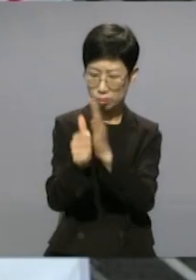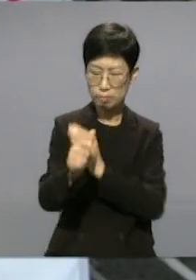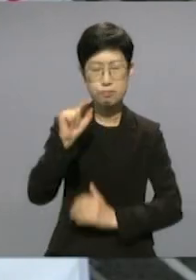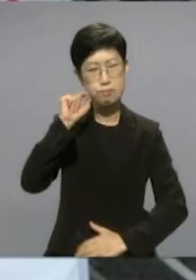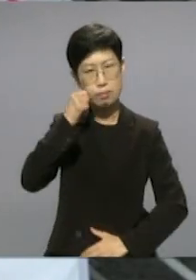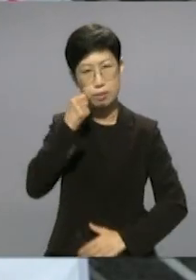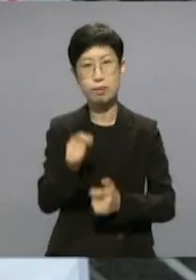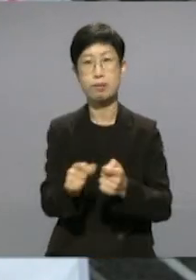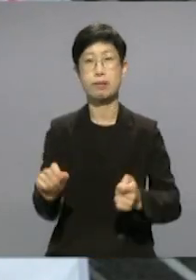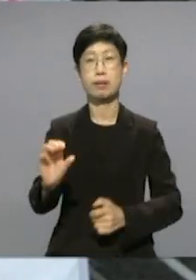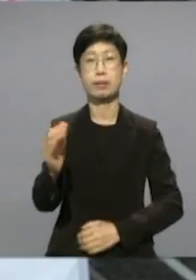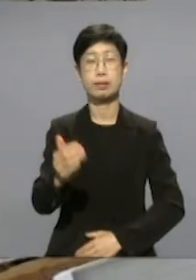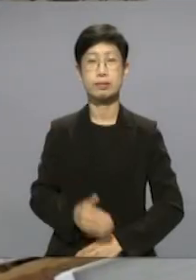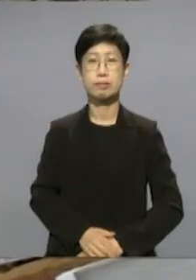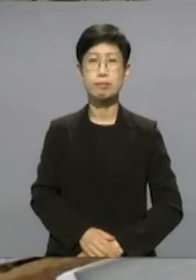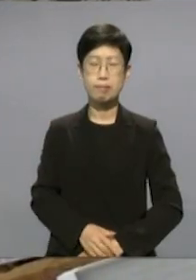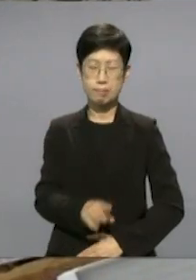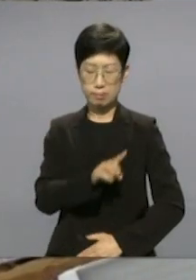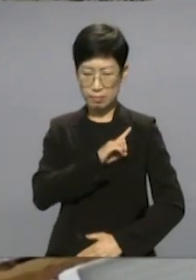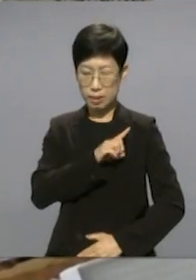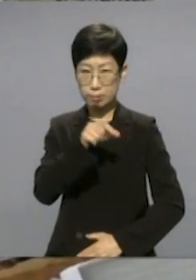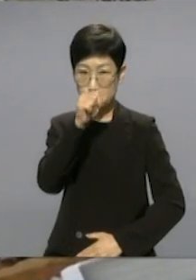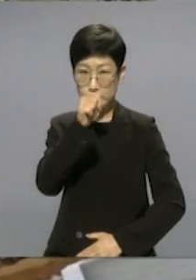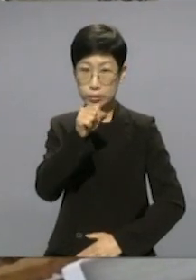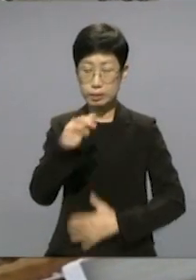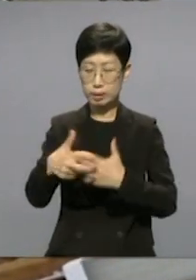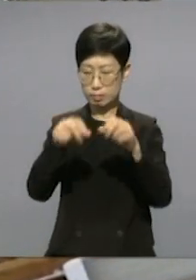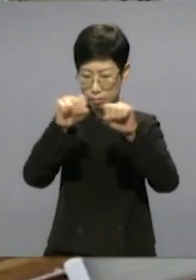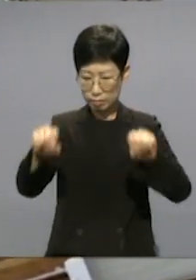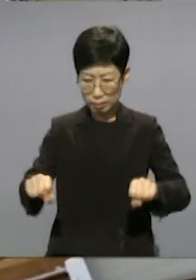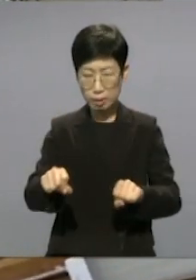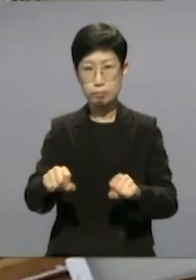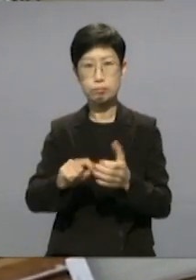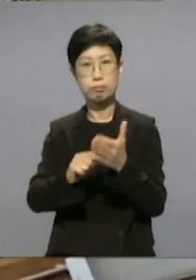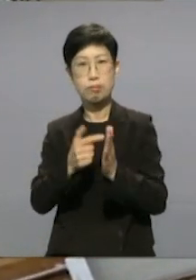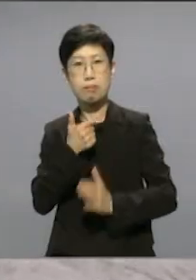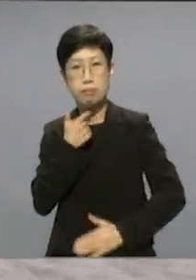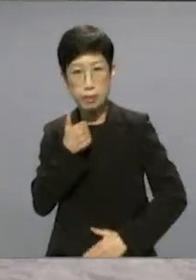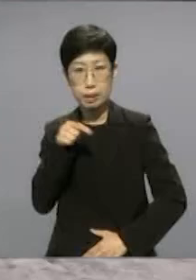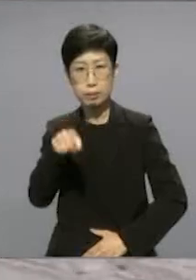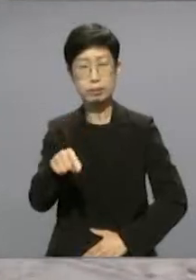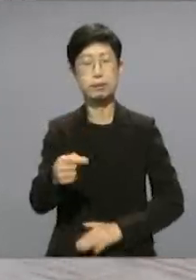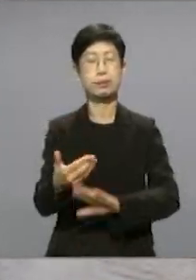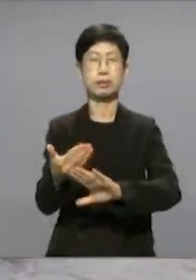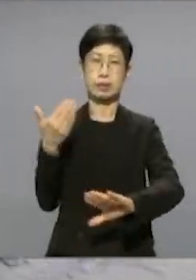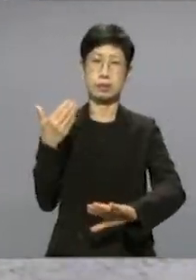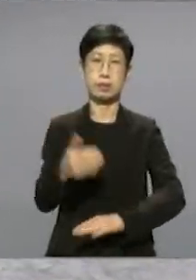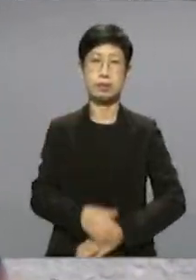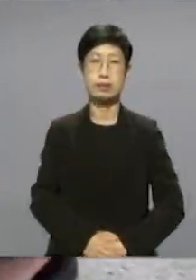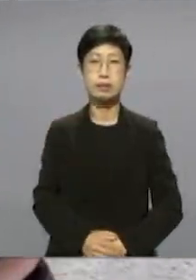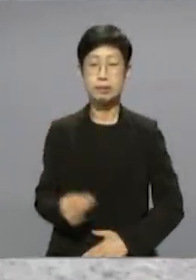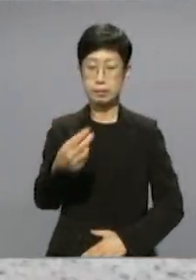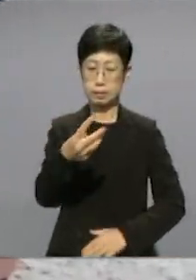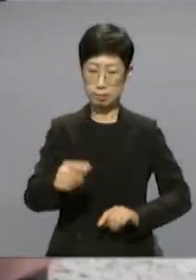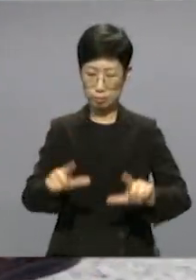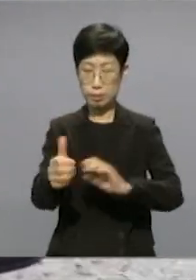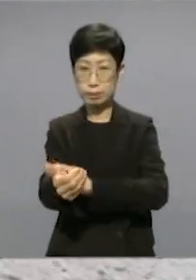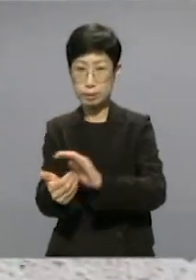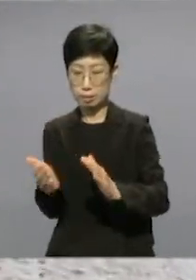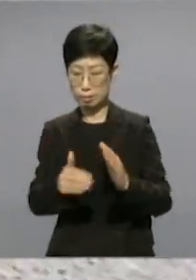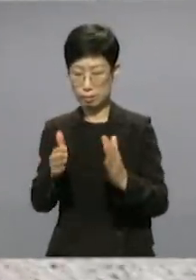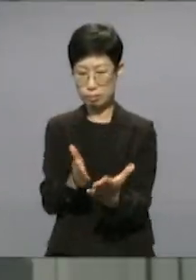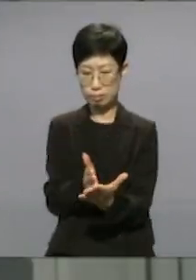오래 한때 중동에서 최고의 의료 시스템을 자랑했던 것과 비교하면 대조적입니다 2003년 이전